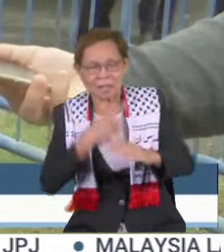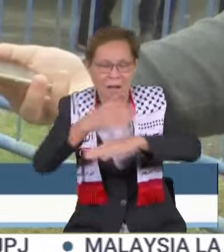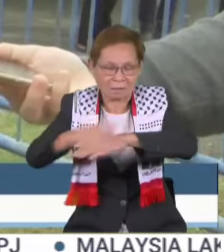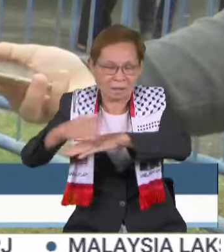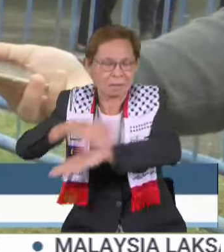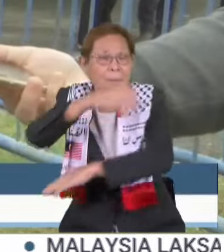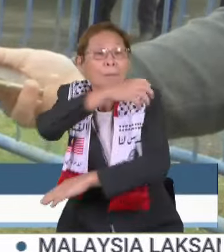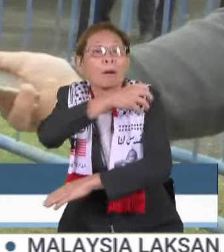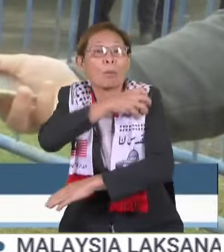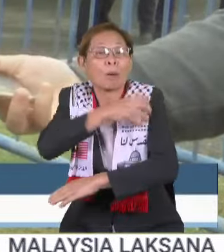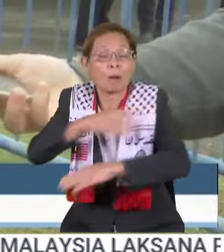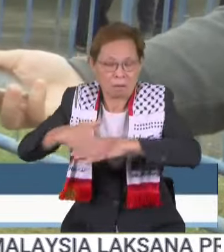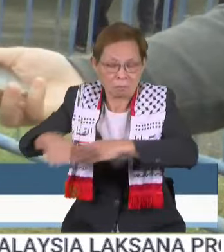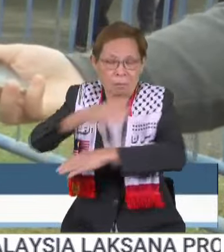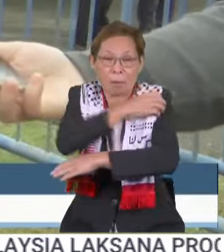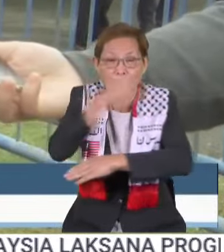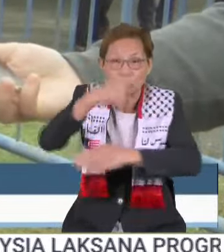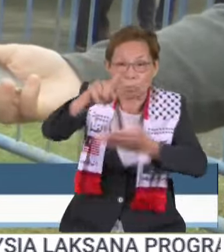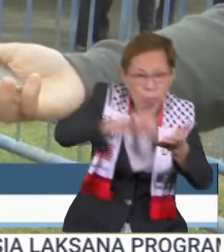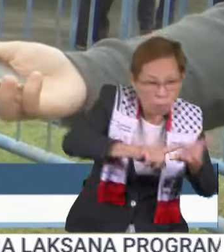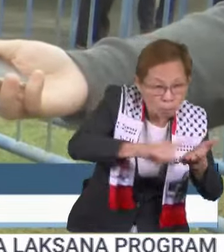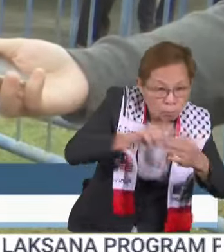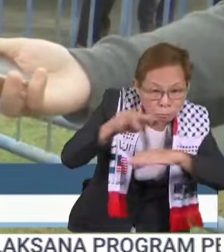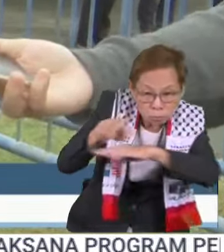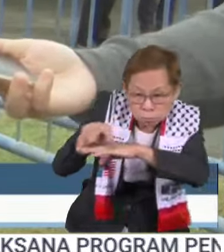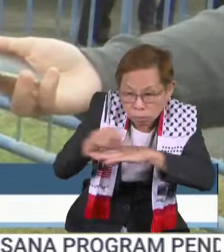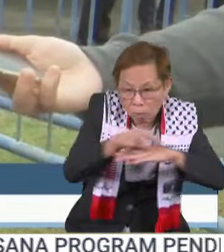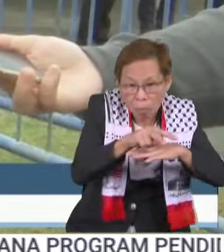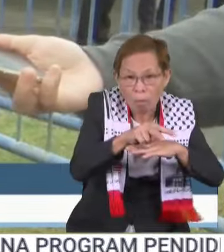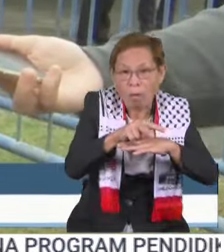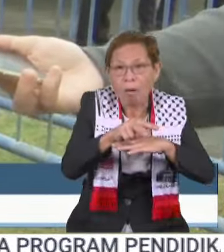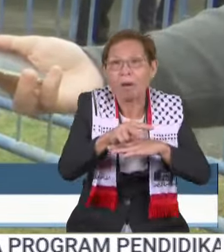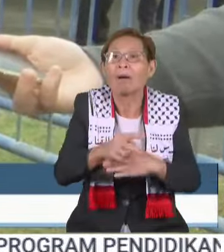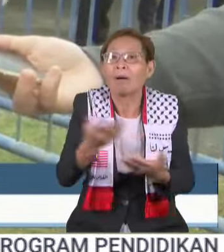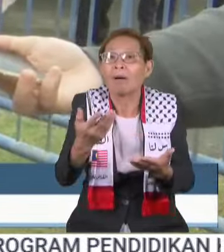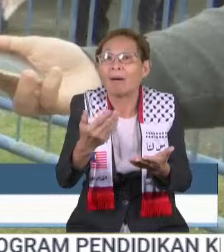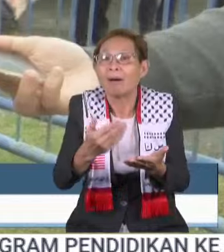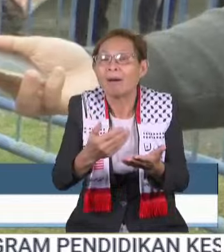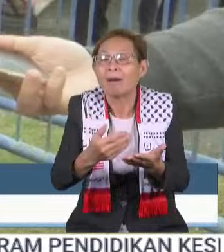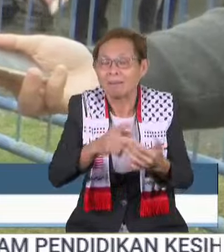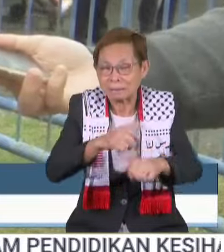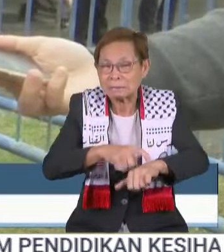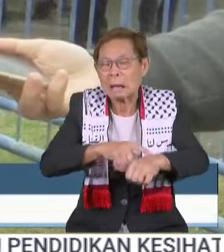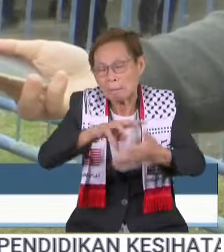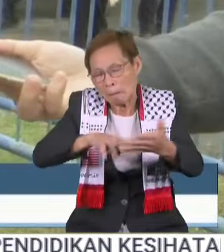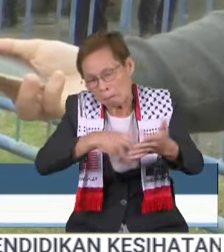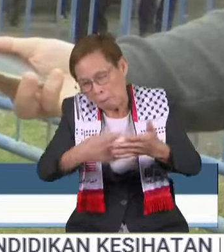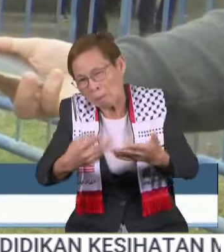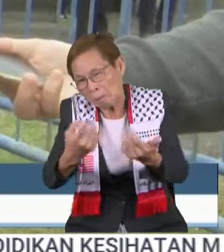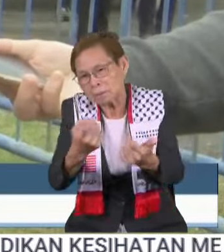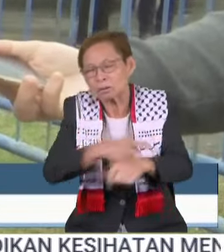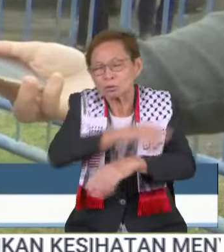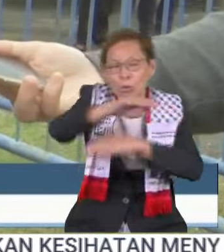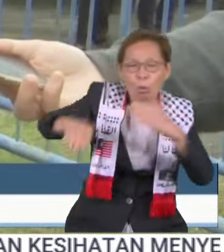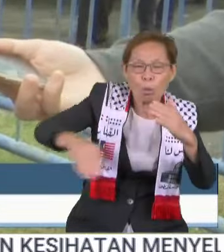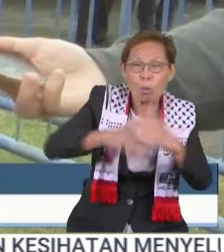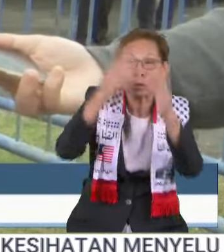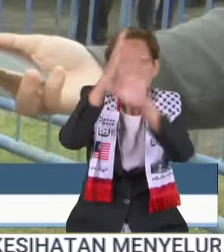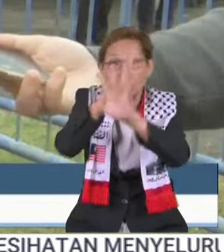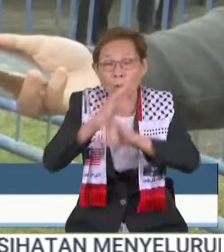kita lah untuk membuat pemeriksaan pemantauan secara berkala di seluruh negeri Sarawak lah untuk memastikan